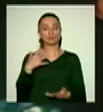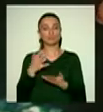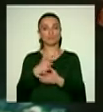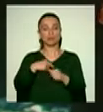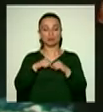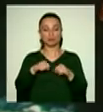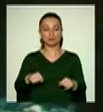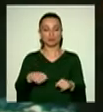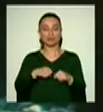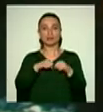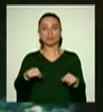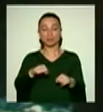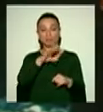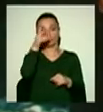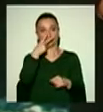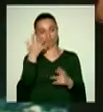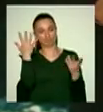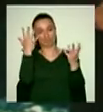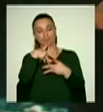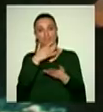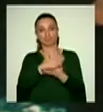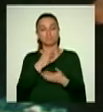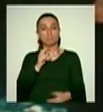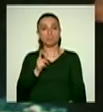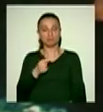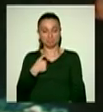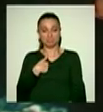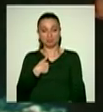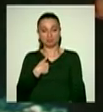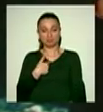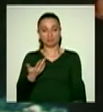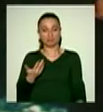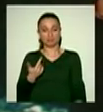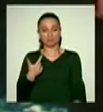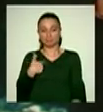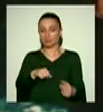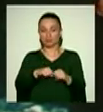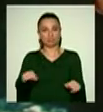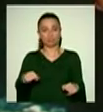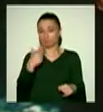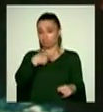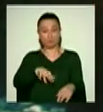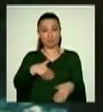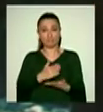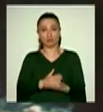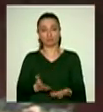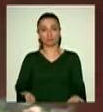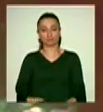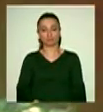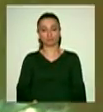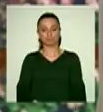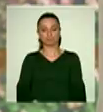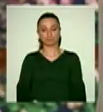თქვენ გმირი მოგხიბლავთ. გმირი ყველას ხიბლავს. მაგრამ მე გმირი